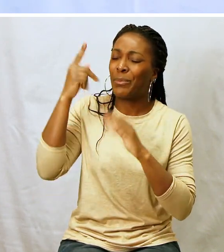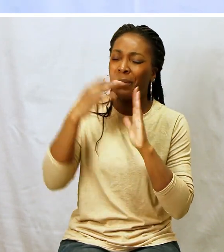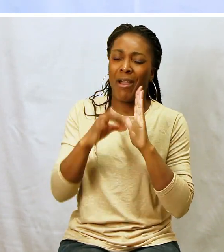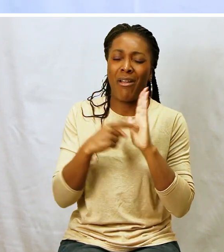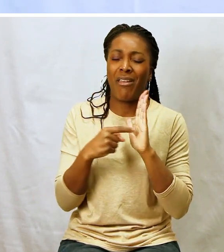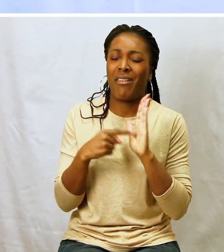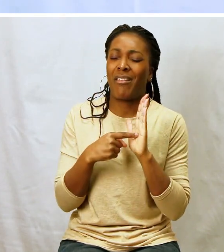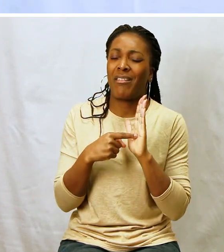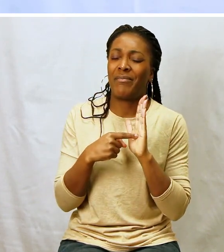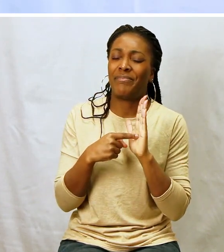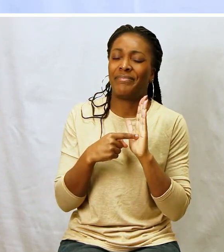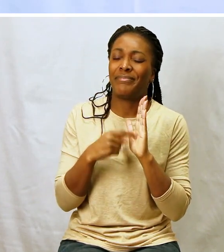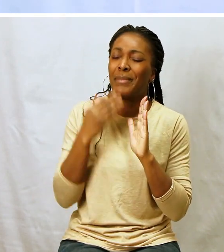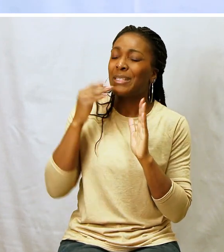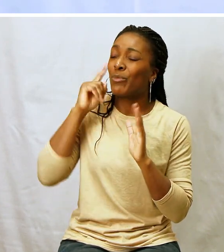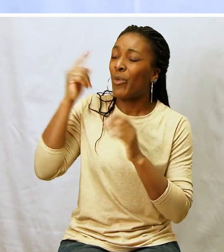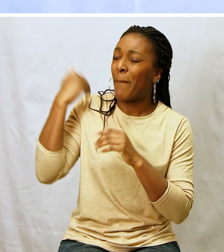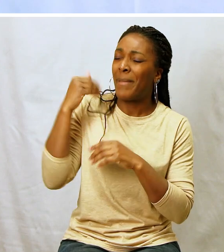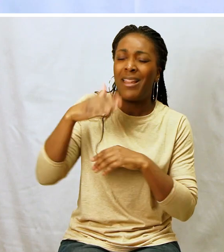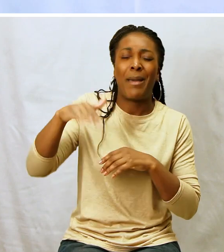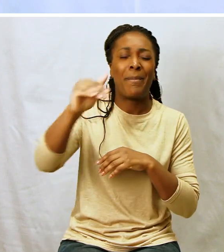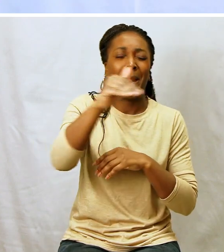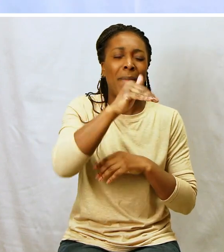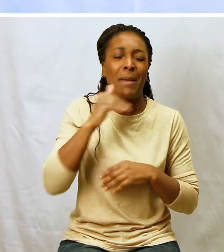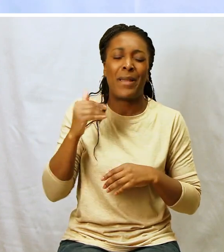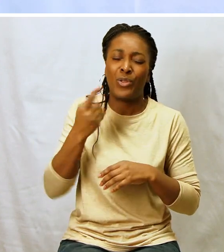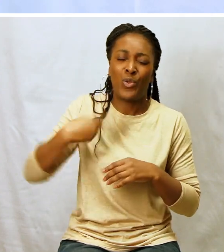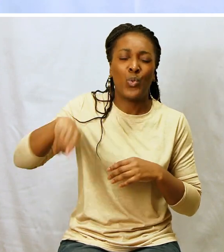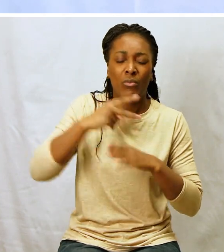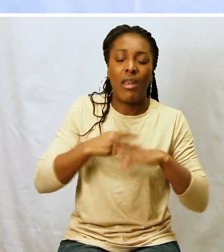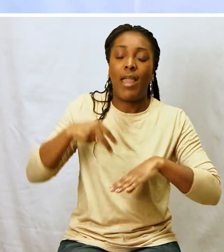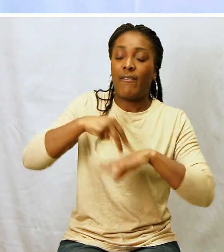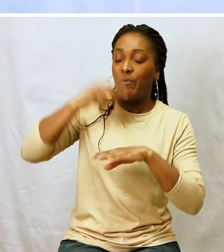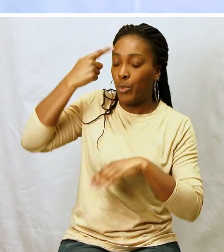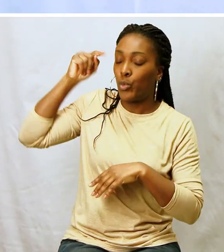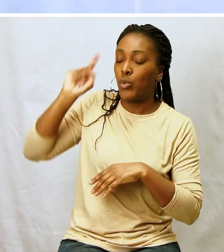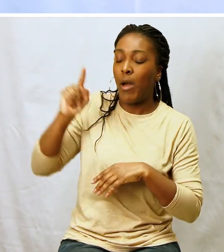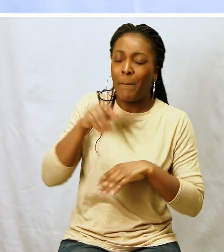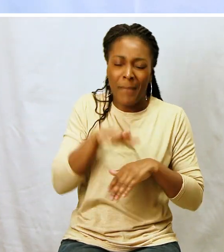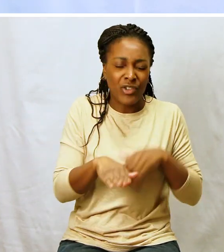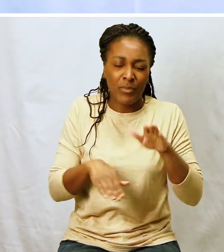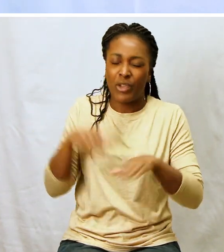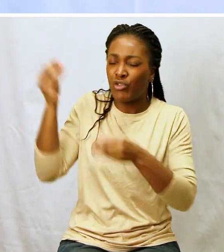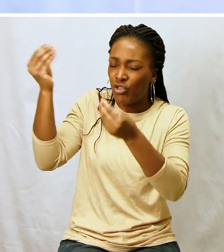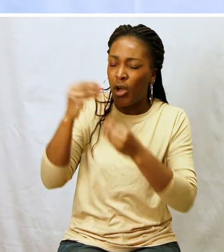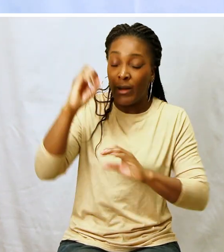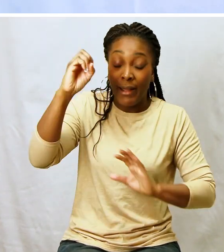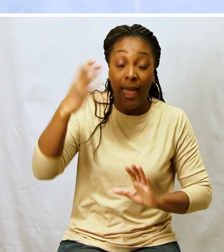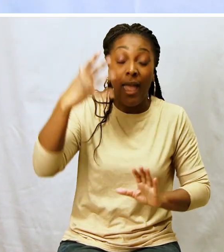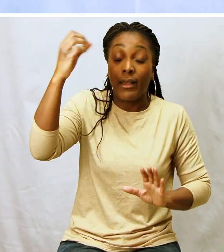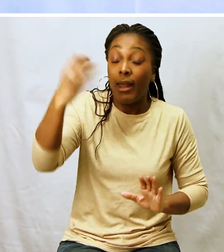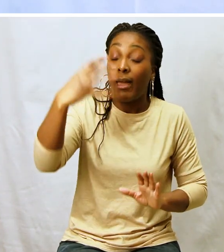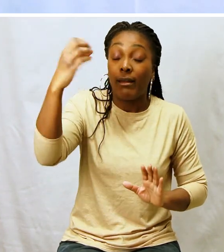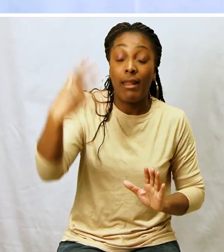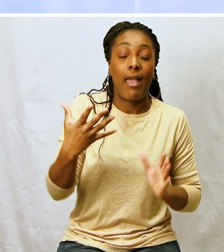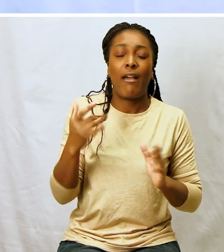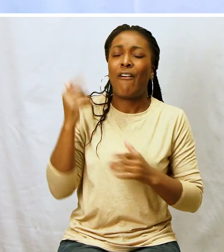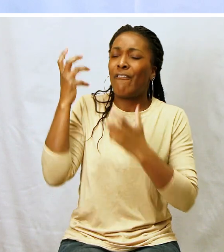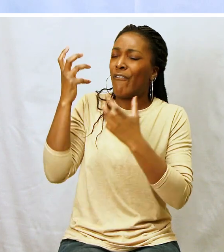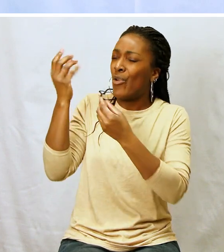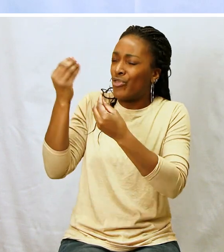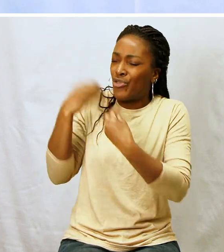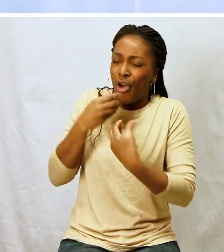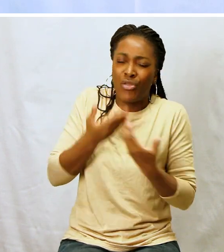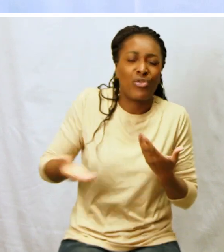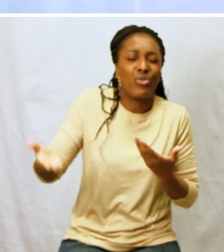Merci Seigneur parce que tu nous appelles à nous lever pour toi et tu es celui Seigneur qui va éclairer pas à pas notre vie. Seigneur, merci parce que tu veux nous donner Seigneur